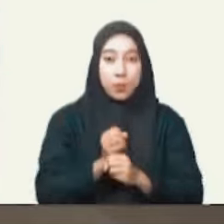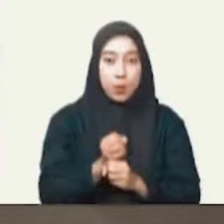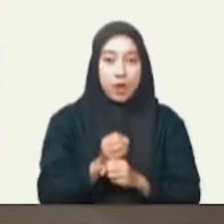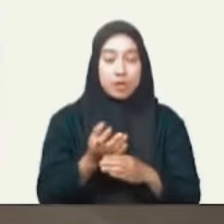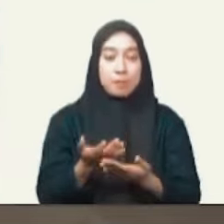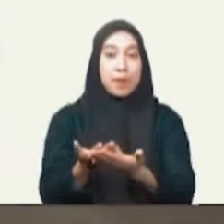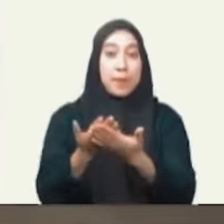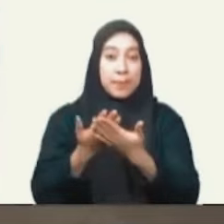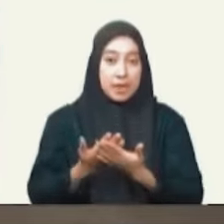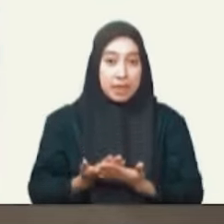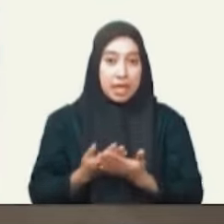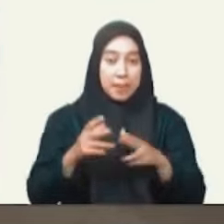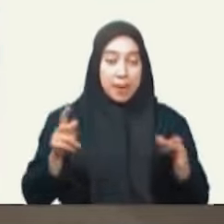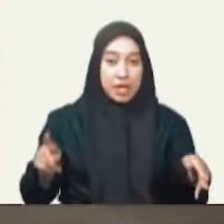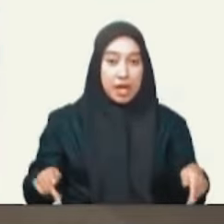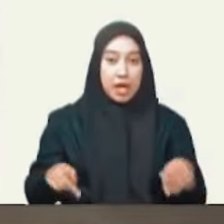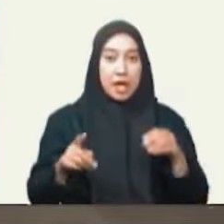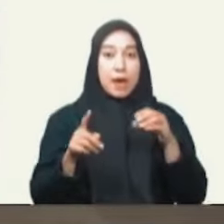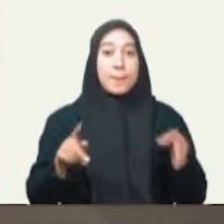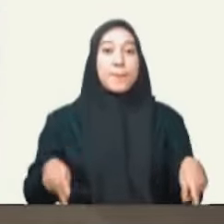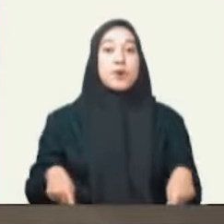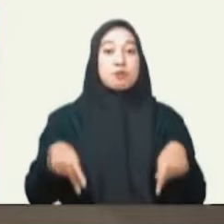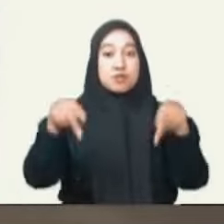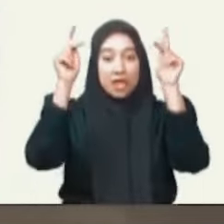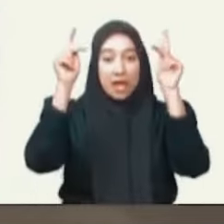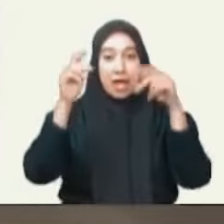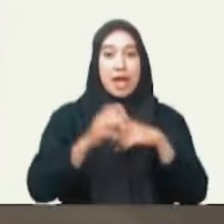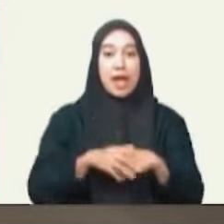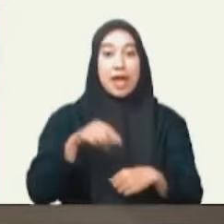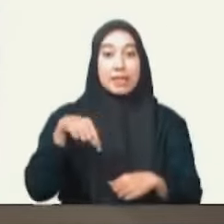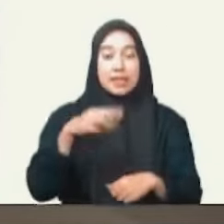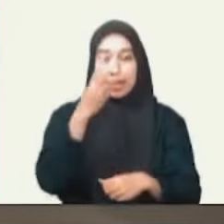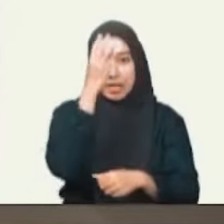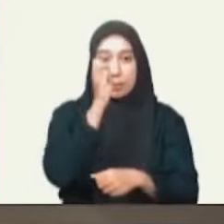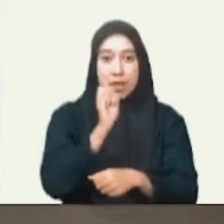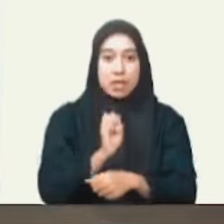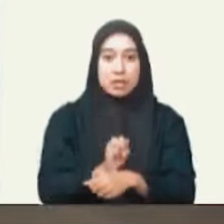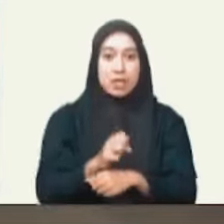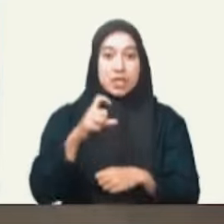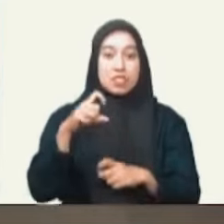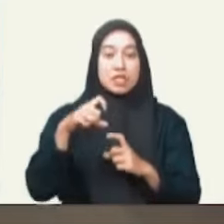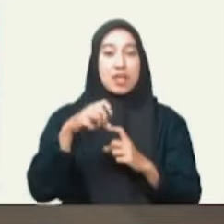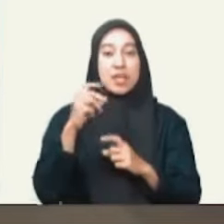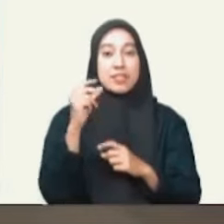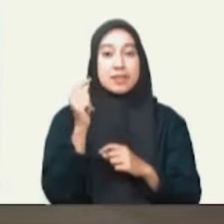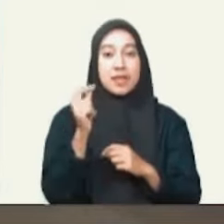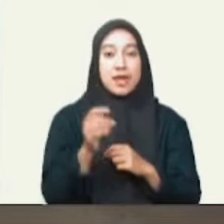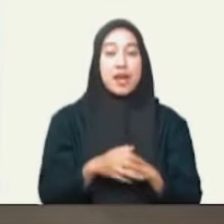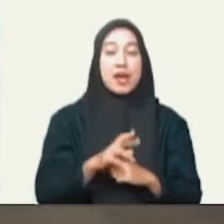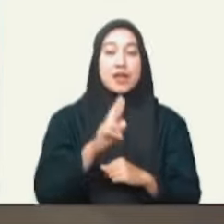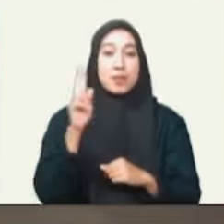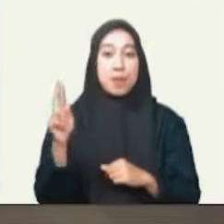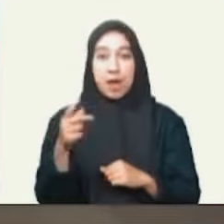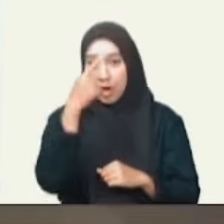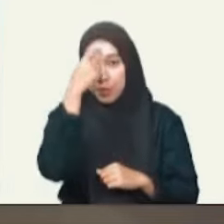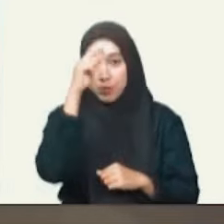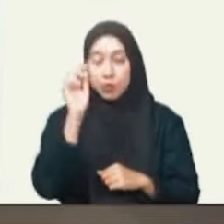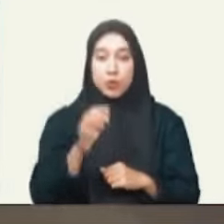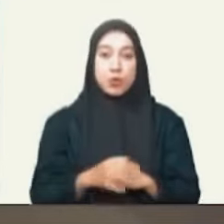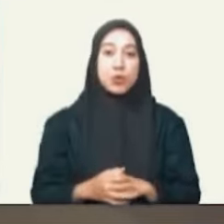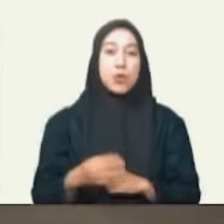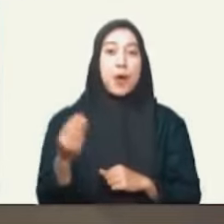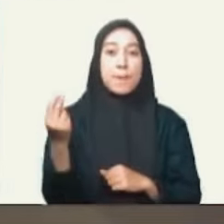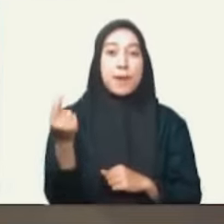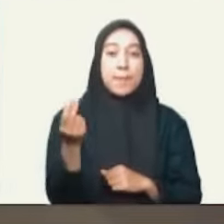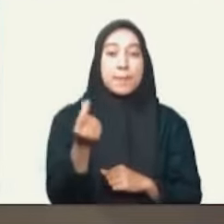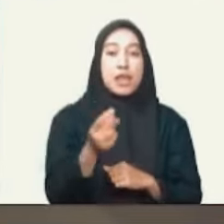kepada perusahaan yang ada di Kalimantan Selatan untuk CSR, kita gunakan untuk menukar ini